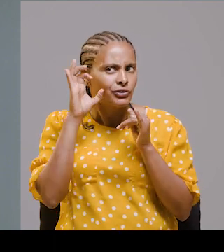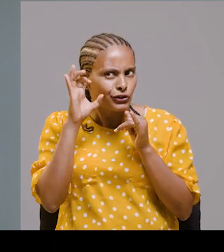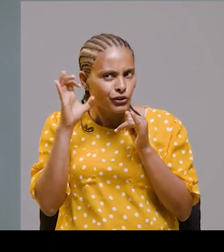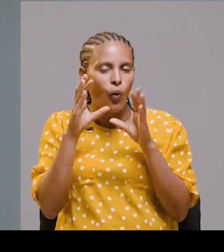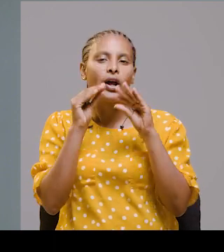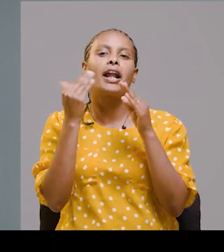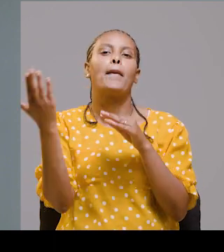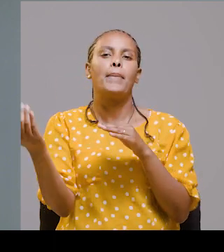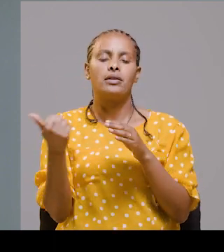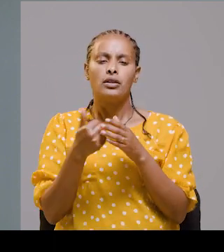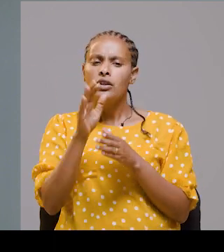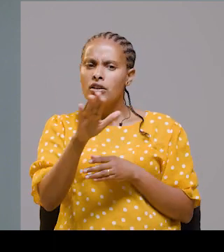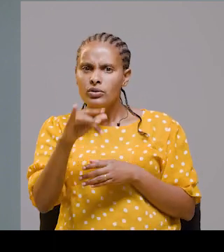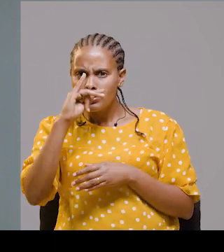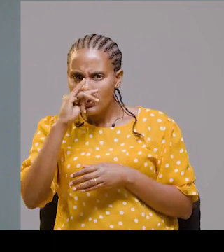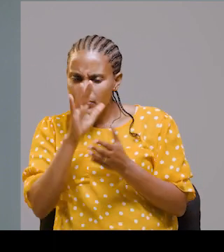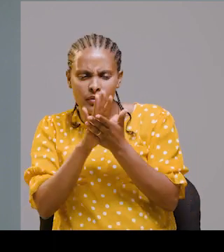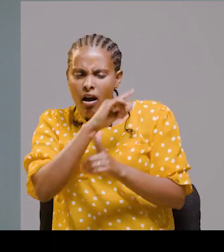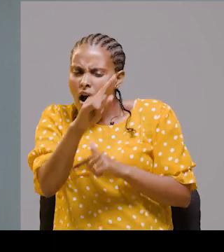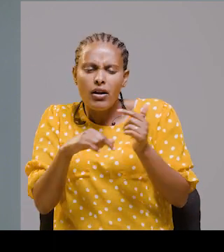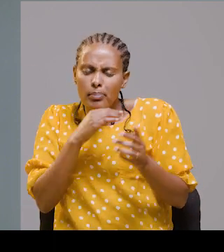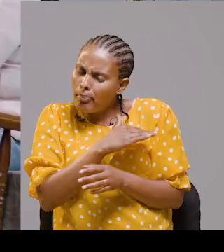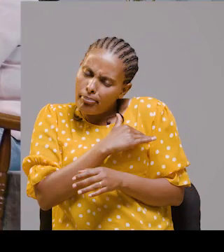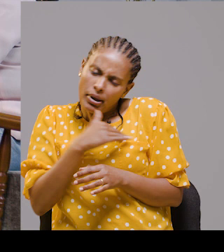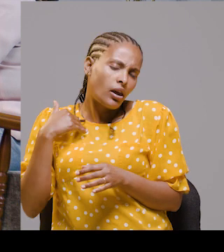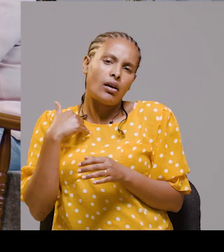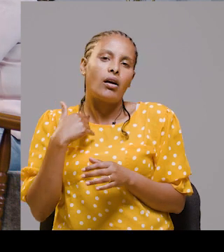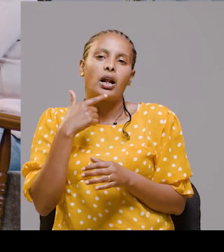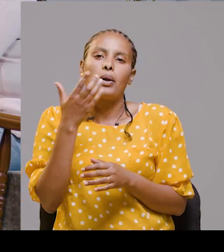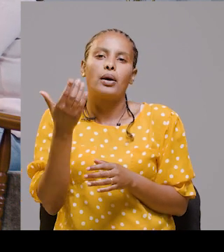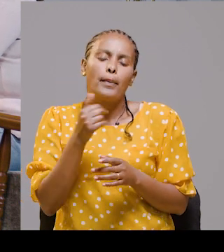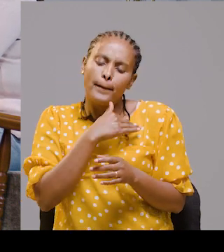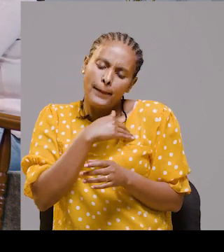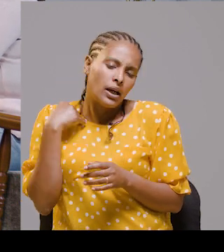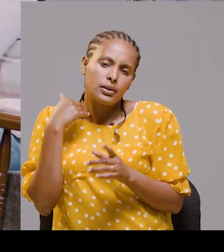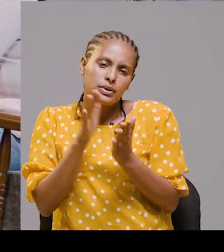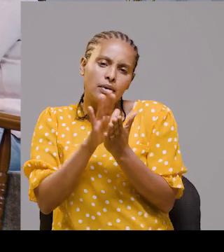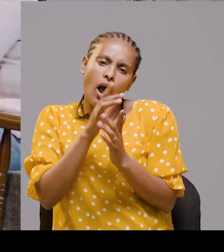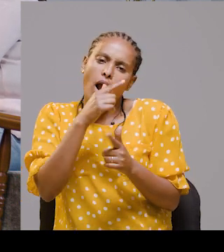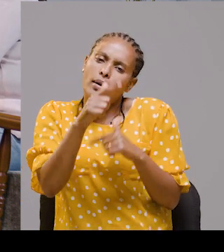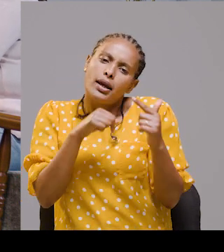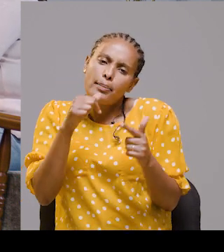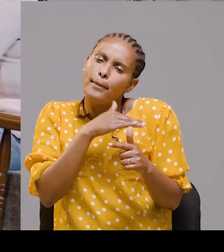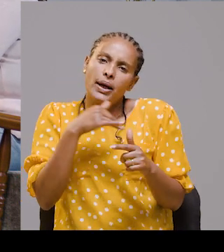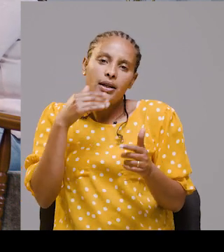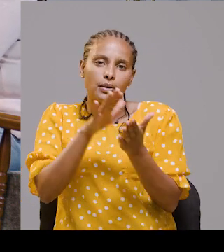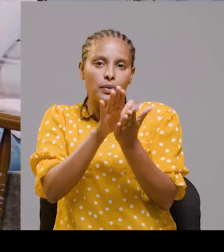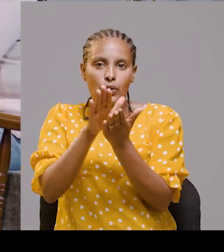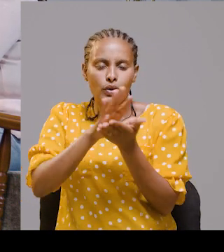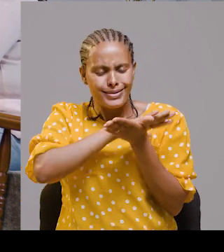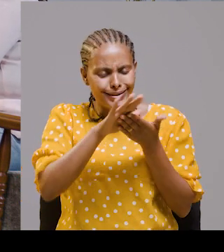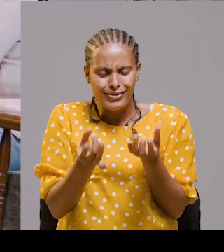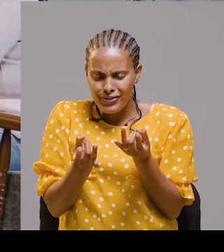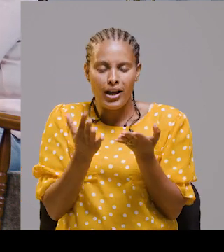የሚሰራጩ ወሬዎች ነበሩ። ልጆቹ በእነዚህ ወሬዎች በጣም ስለተረበሹ ሊመለሱ አልቻሉ። ትምህርት ቤቶቹ ተጸርተው ምን